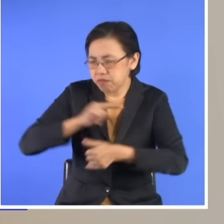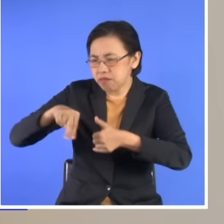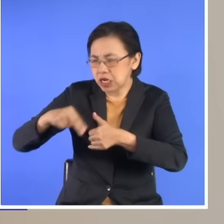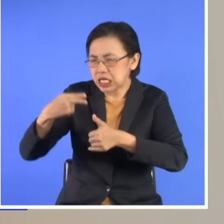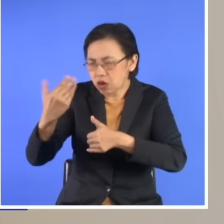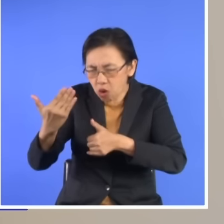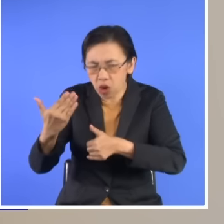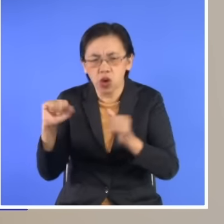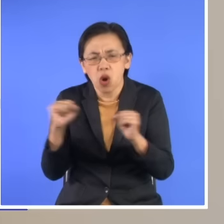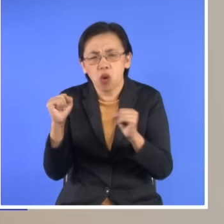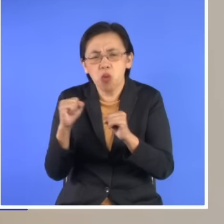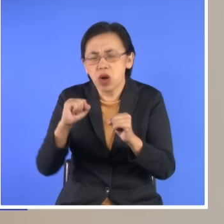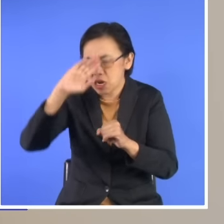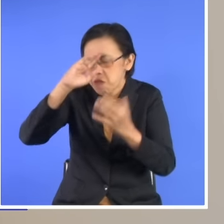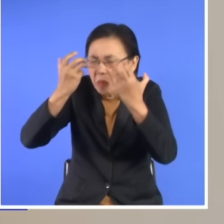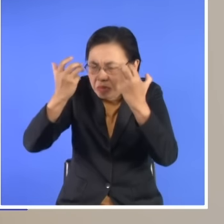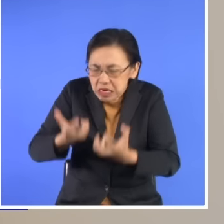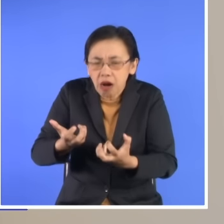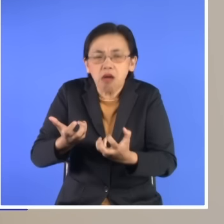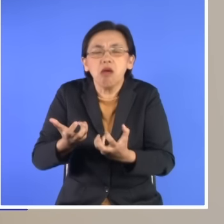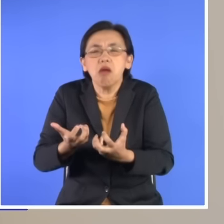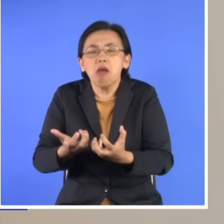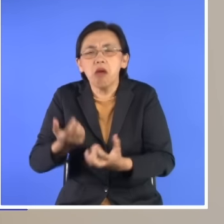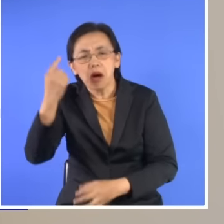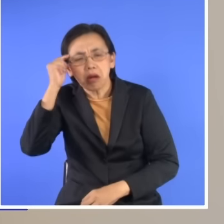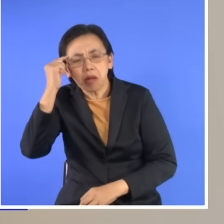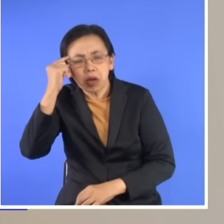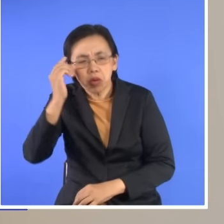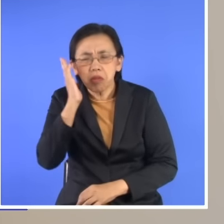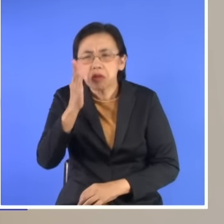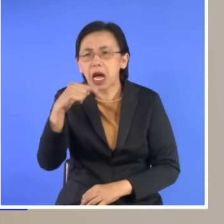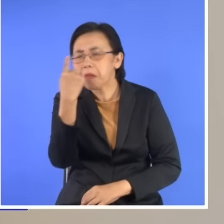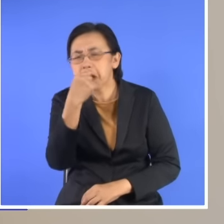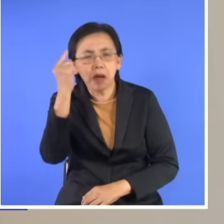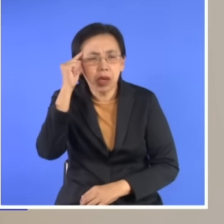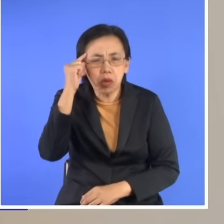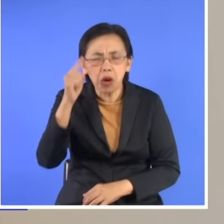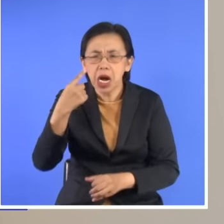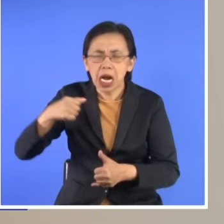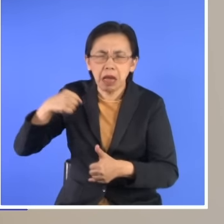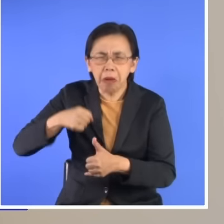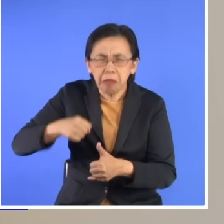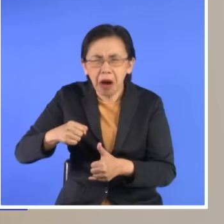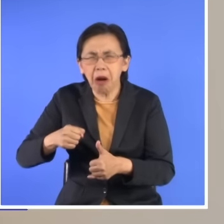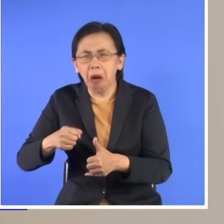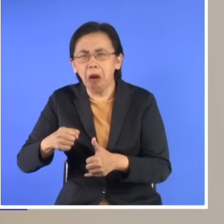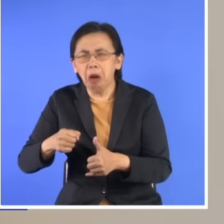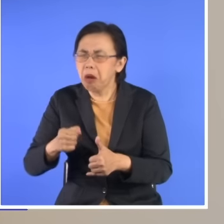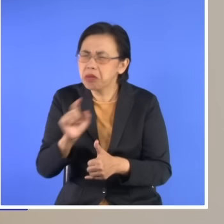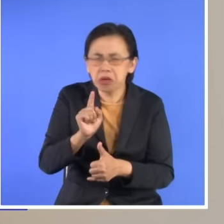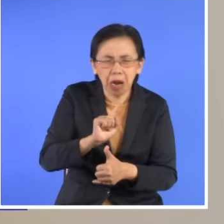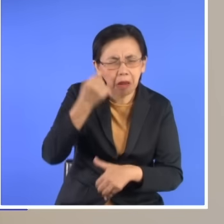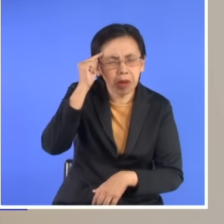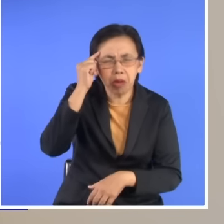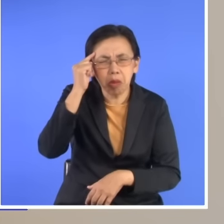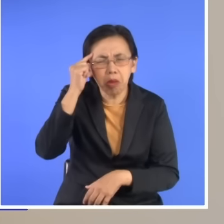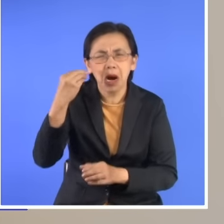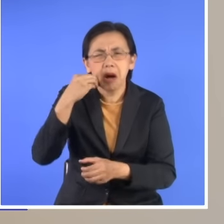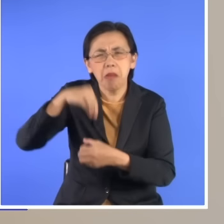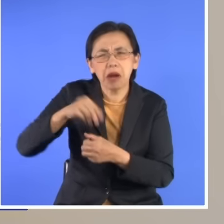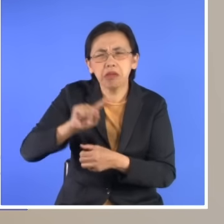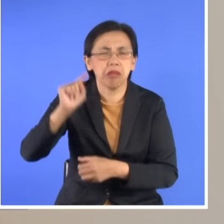หนักมากกว่านี้เขาก็เลยยอมไปฮะแล้วก็ยังไม่ทราบว่าหนุ่มคนนี้เป็นใครถูกใครทำร้ายอยู่ที่ไหนก็ยังไม่ทราบเหมือนกันอ้าไปรักษาตัวก่อนนะ